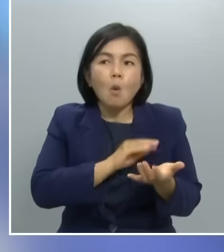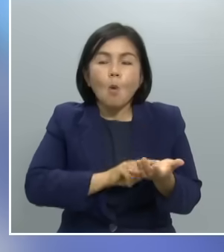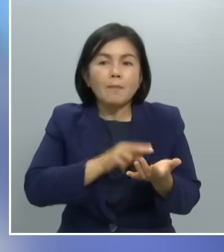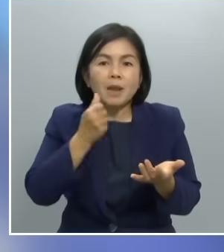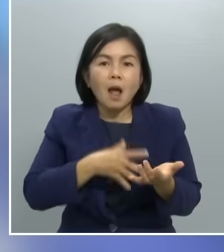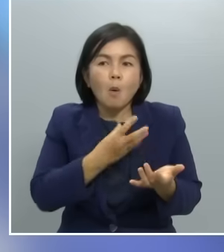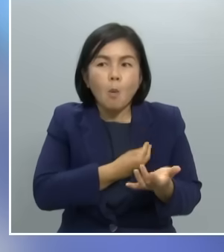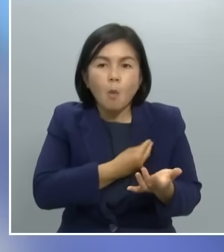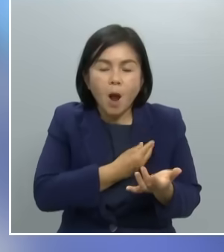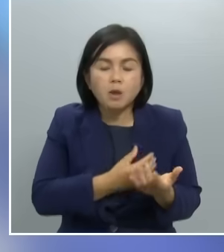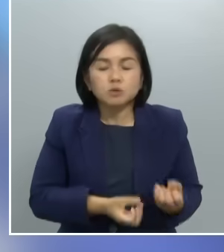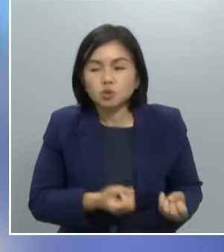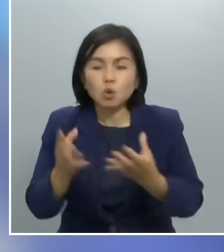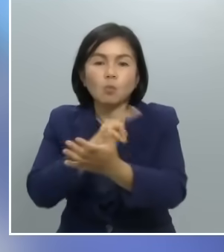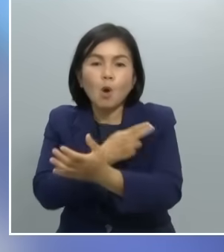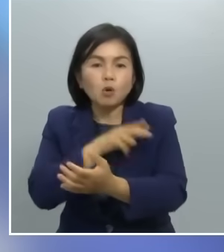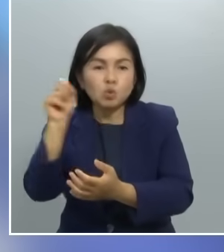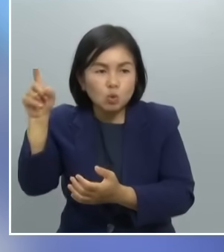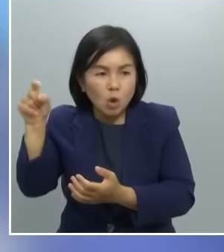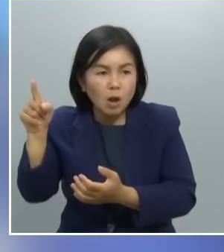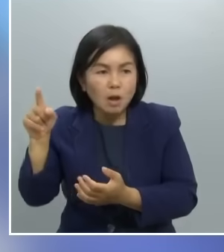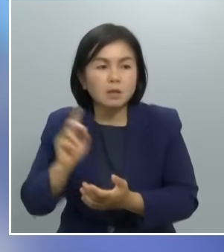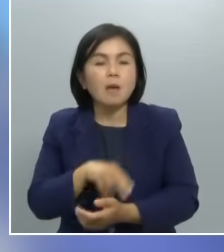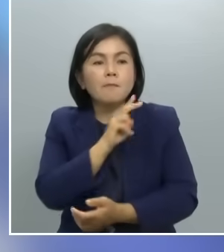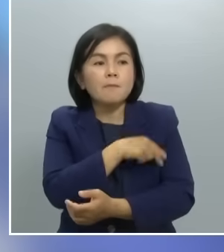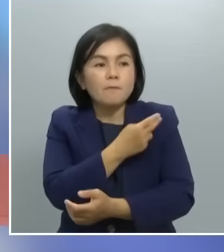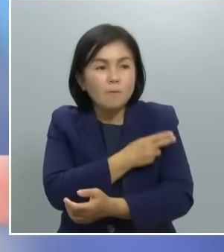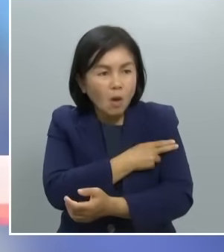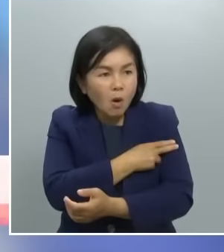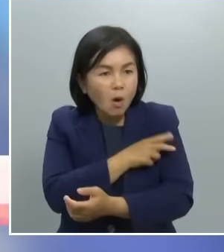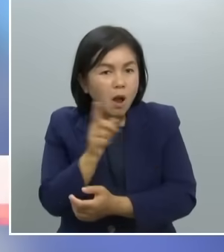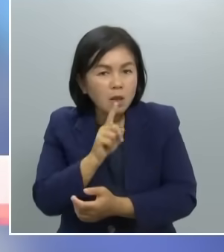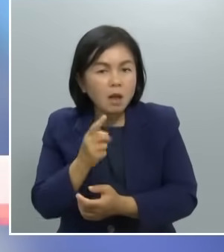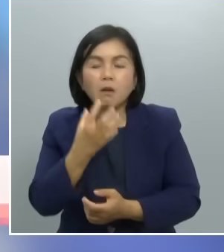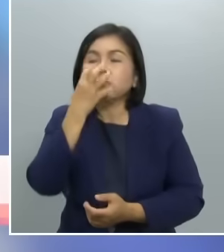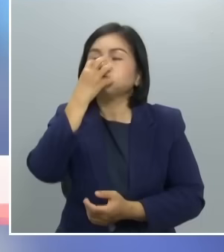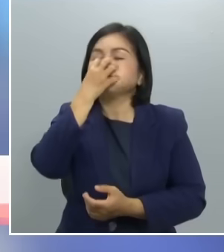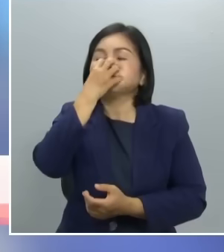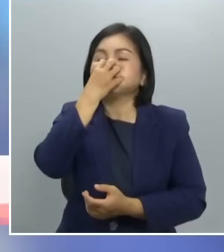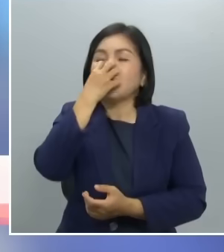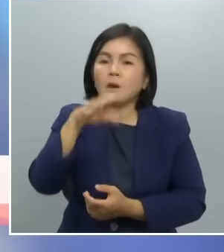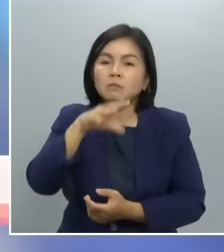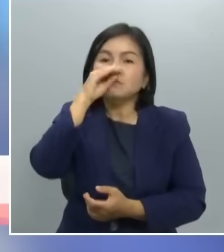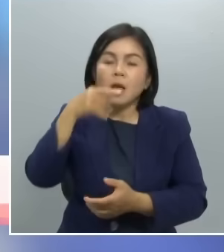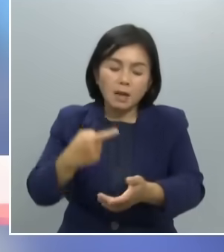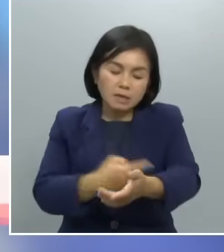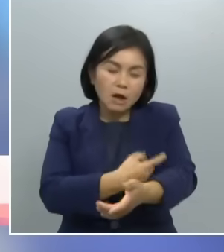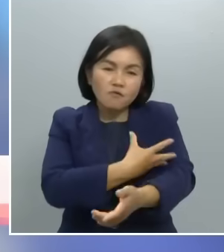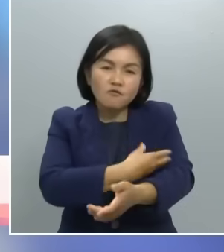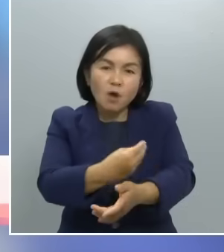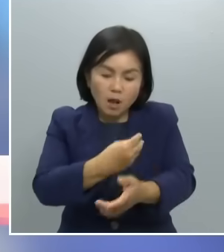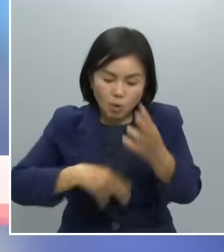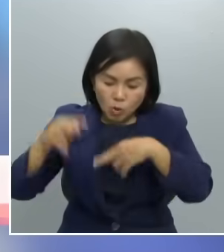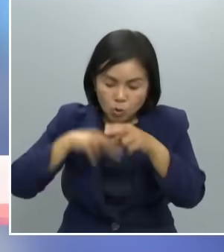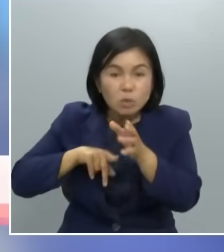หลังจากนั้นครับรีบนำส่งโรงพยาบาลสะเดาโดยแพทย์ที่โรงพยาบาลเนี่ยก็ได้มีการใส่ท่อช่วยหายใจนะครับทำการเจาะเลือดพบว่ามีภาวะ